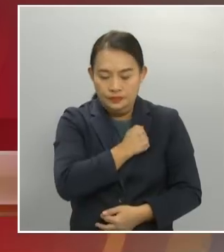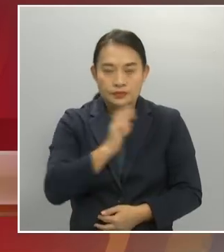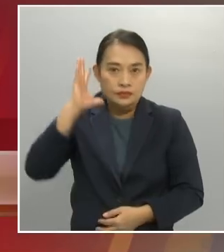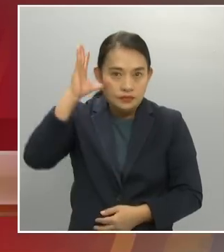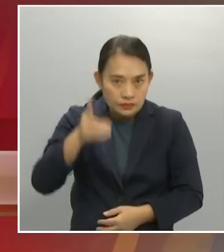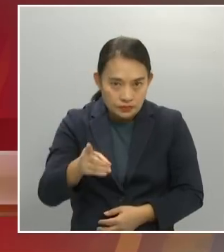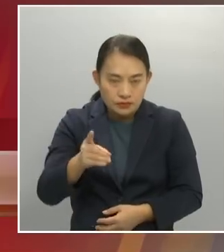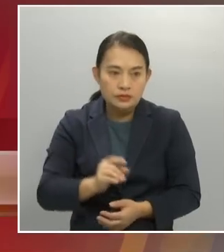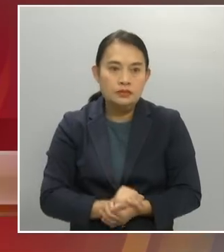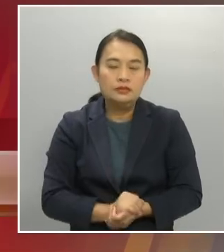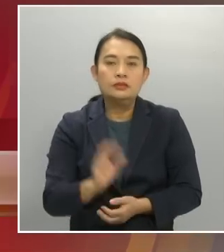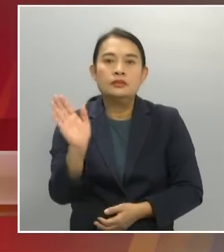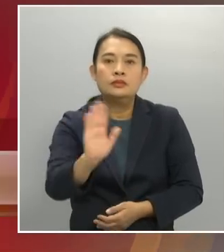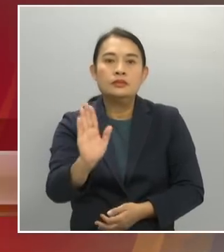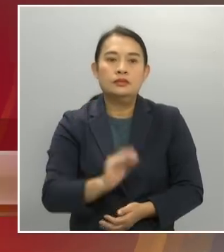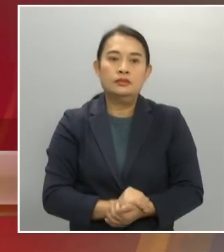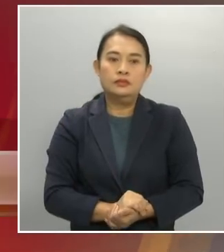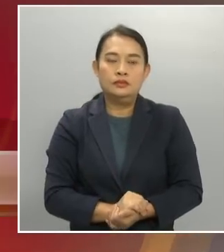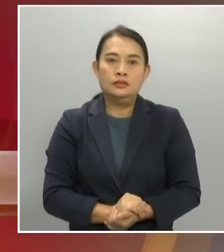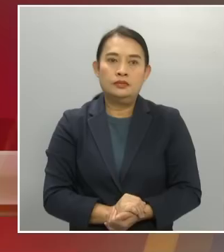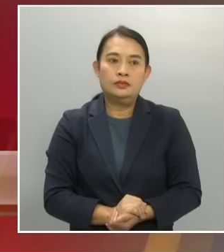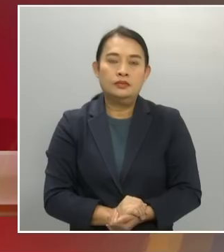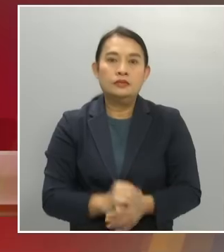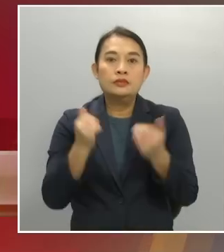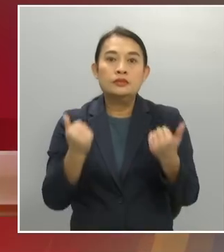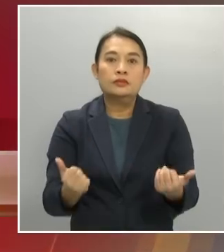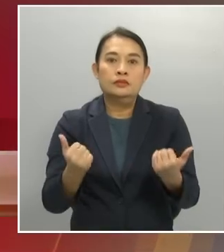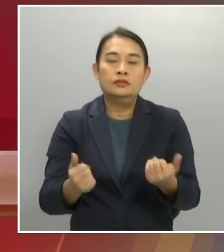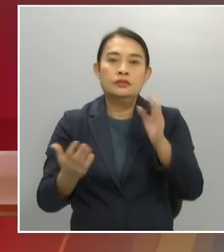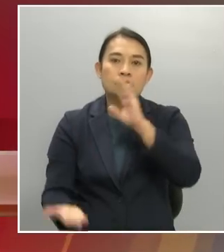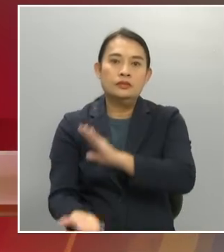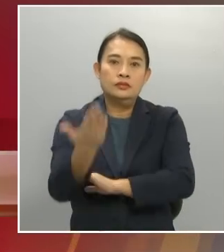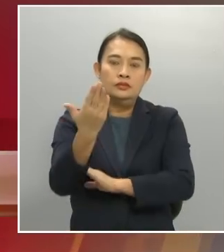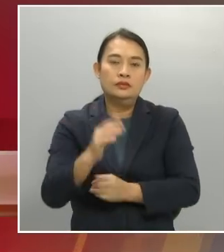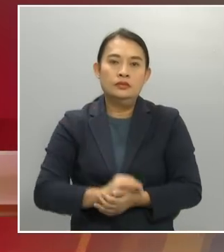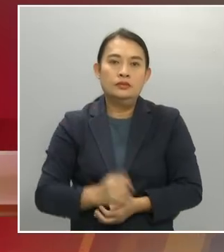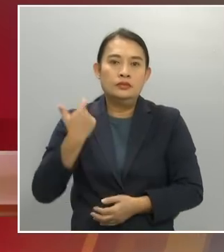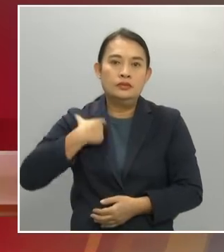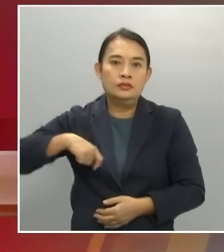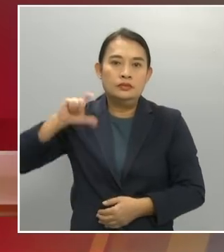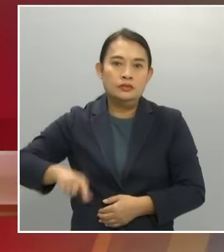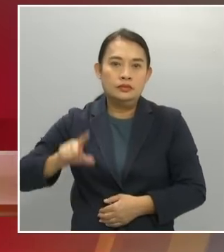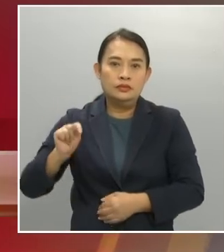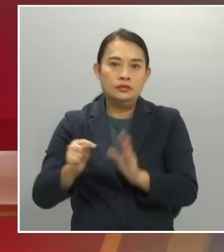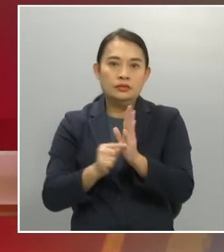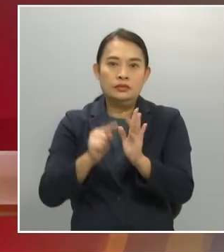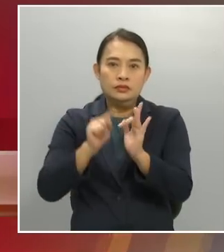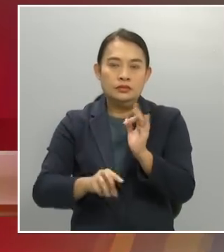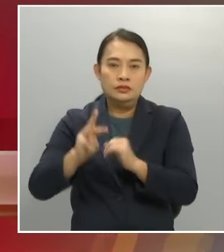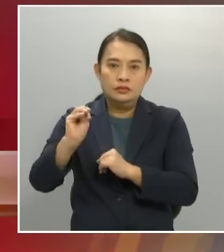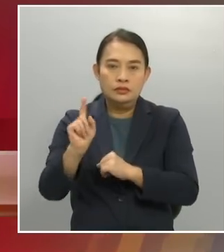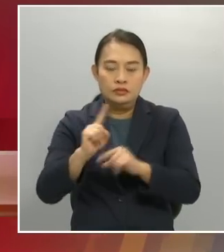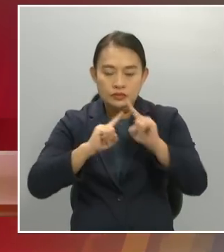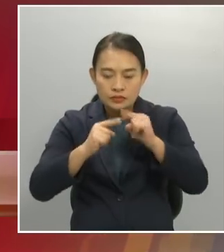ปรากฏว่าไม่ใช่ปรากฏว่าเช้านี้คุณสิทธาทนายตั้มโพสต์ภาพแชท